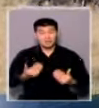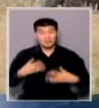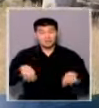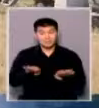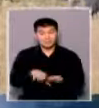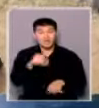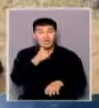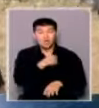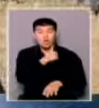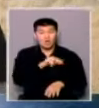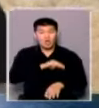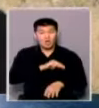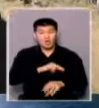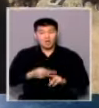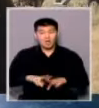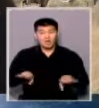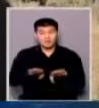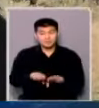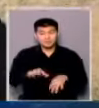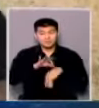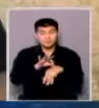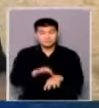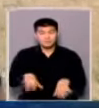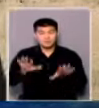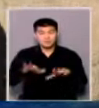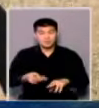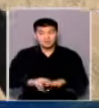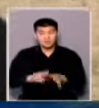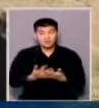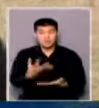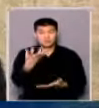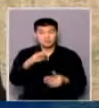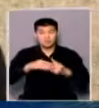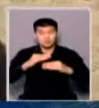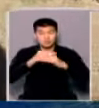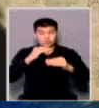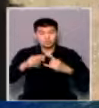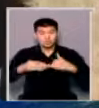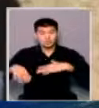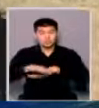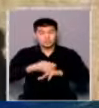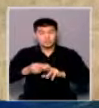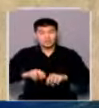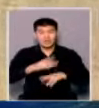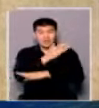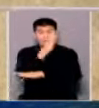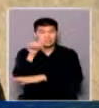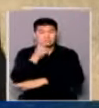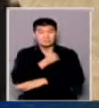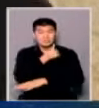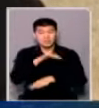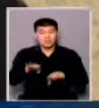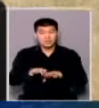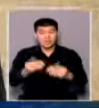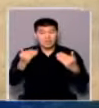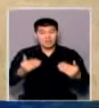олармен жасырынбақ ойнап көрем. Ол үшін оқу-жаттығу өтіп жатқан аймақтан шамамен 500 шақырым жерде орналасқан ағаштың артына тығыламыз. Ол үшін маған